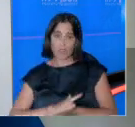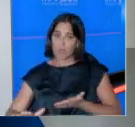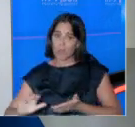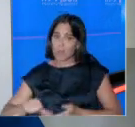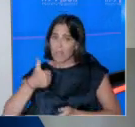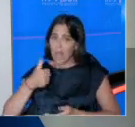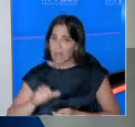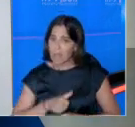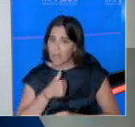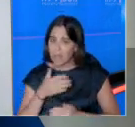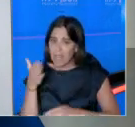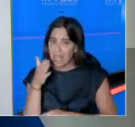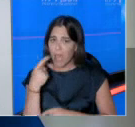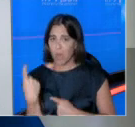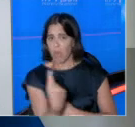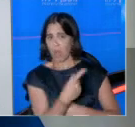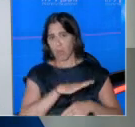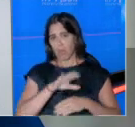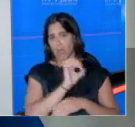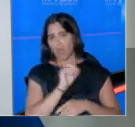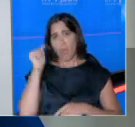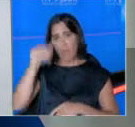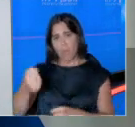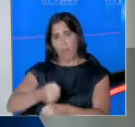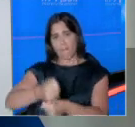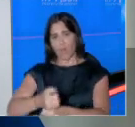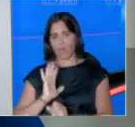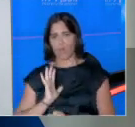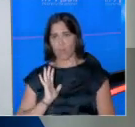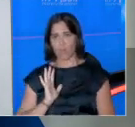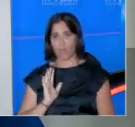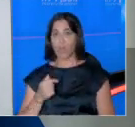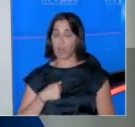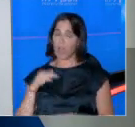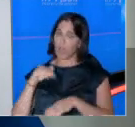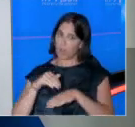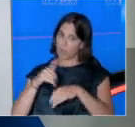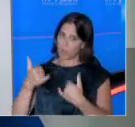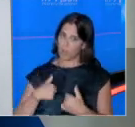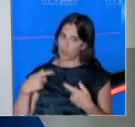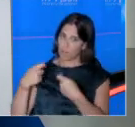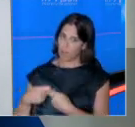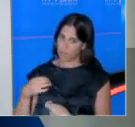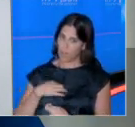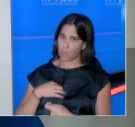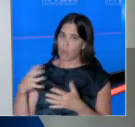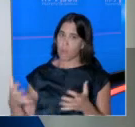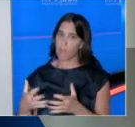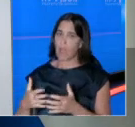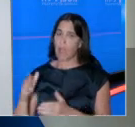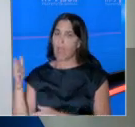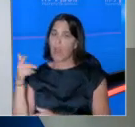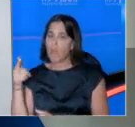את המדינה איש איש בתחומו. הולכים לעבוד. אני פונה מכאן לחבריי במחנה הלאומי